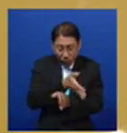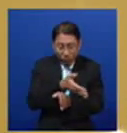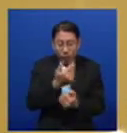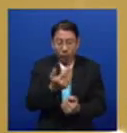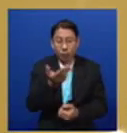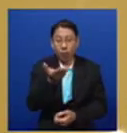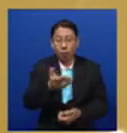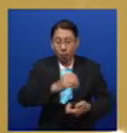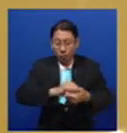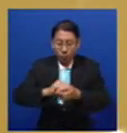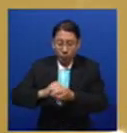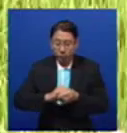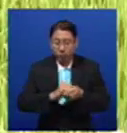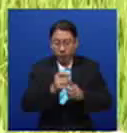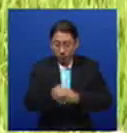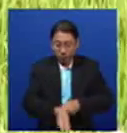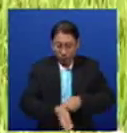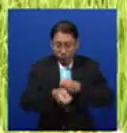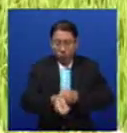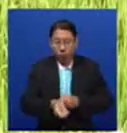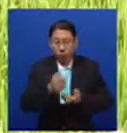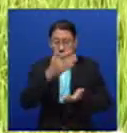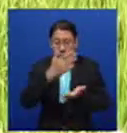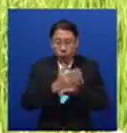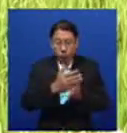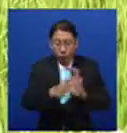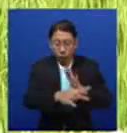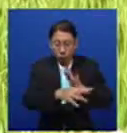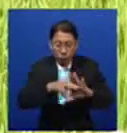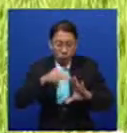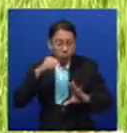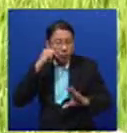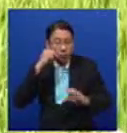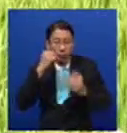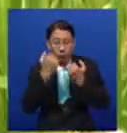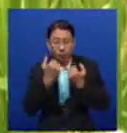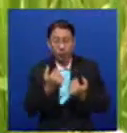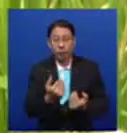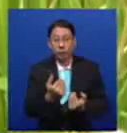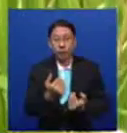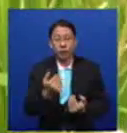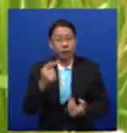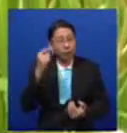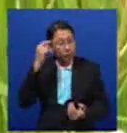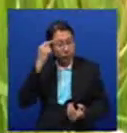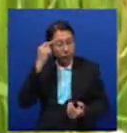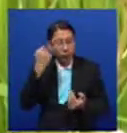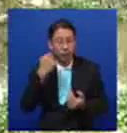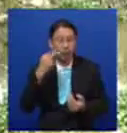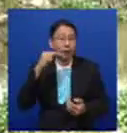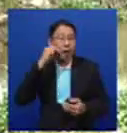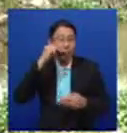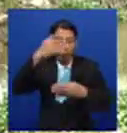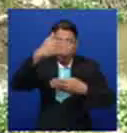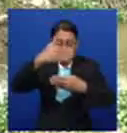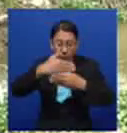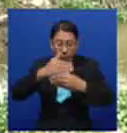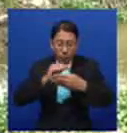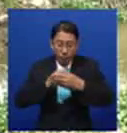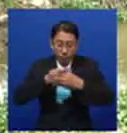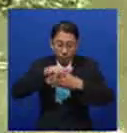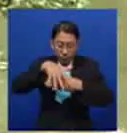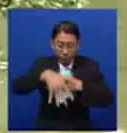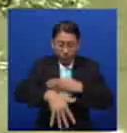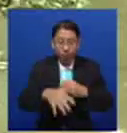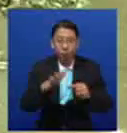ความร่วมมือเกษตรกรงดการสูบน้ำเข้าพื้นที่ปลูกข้าวแต่ว่าเนื่องจากขณะนี้น้ำเหนือเขื่อนมีปริมาณเพียงพอสามารถส่งน้ำ